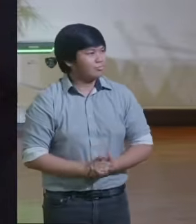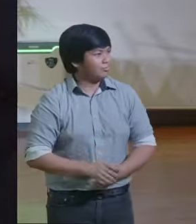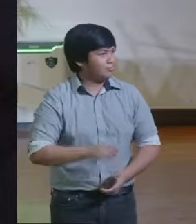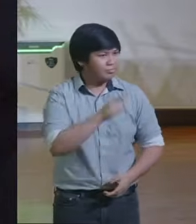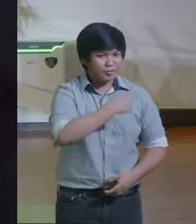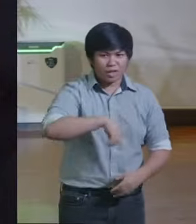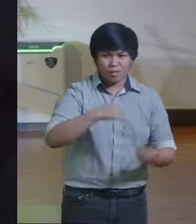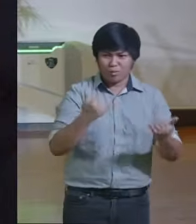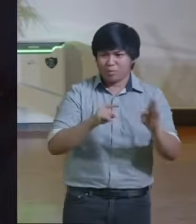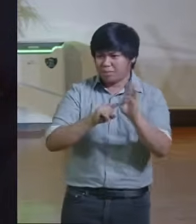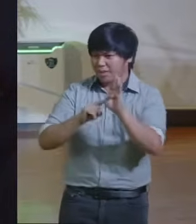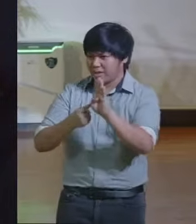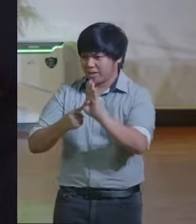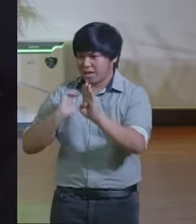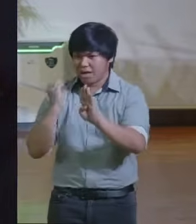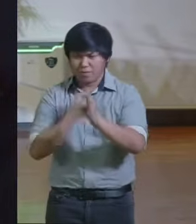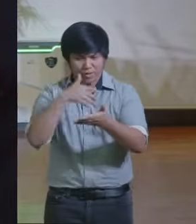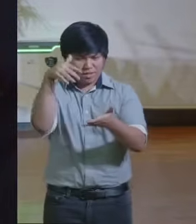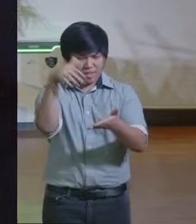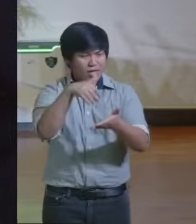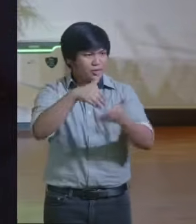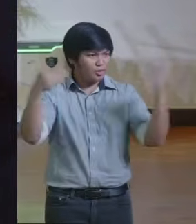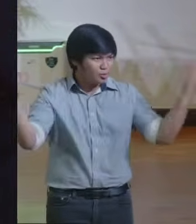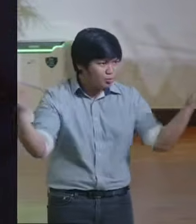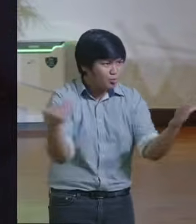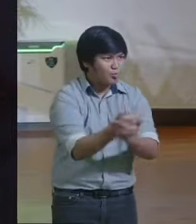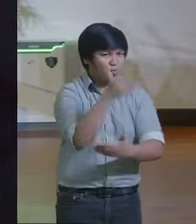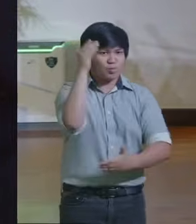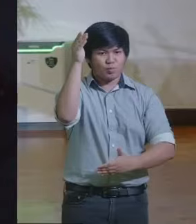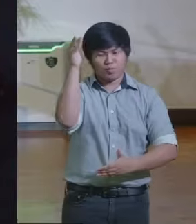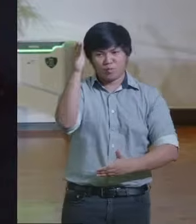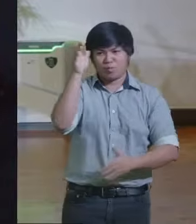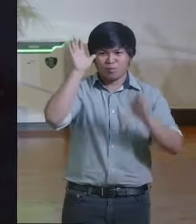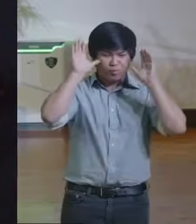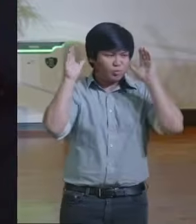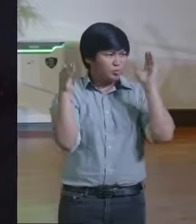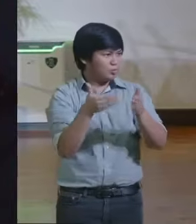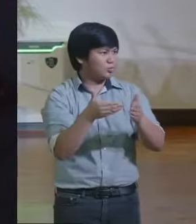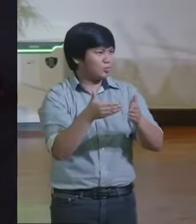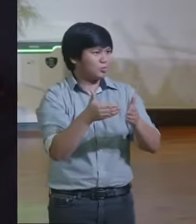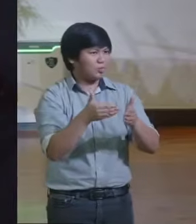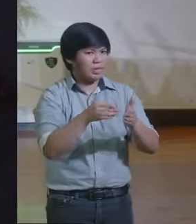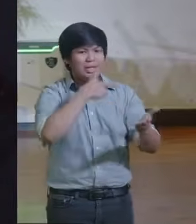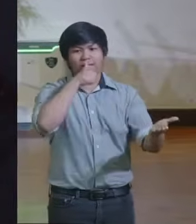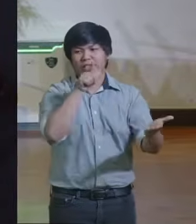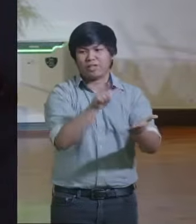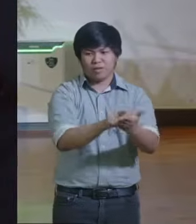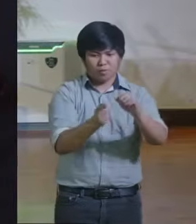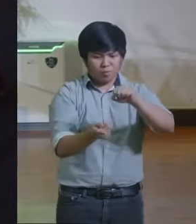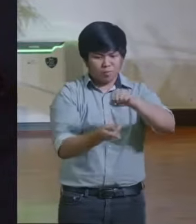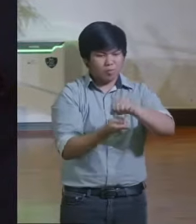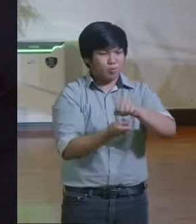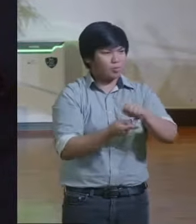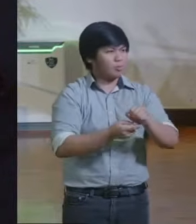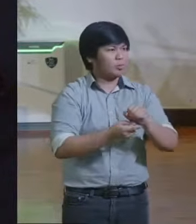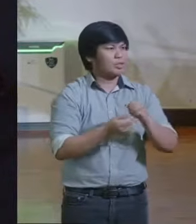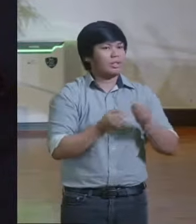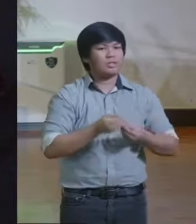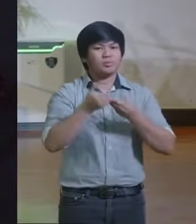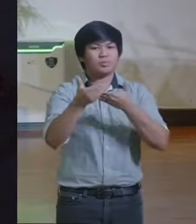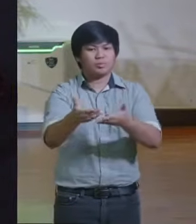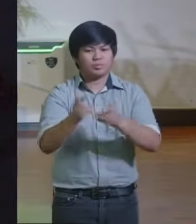Tayo po ay nag-uumpisa ng isang bagong serye ng mga mensahe sa sulat ni Pablo sa